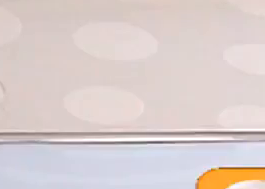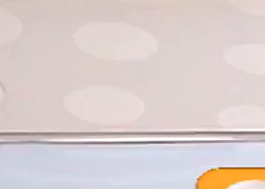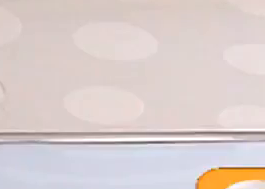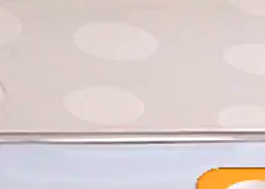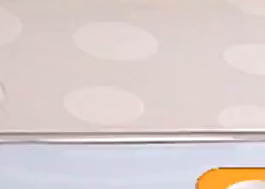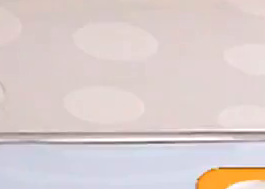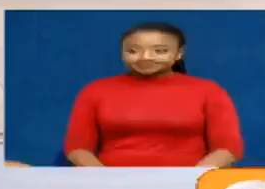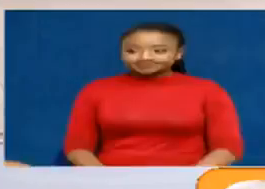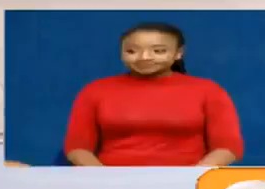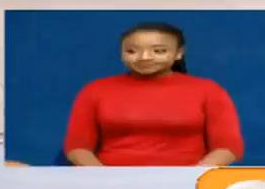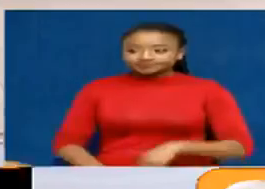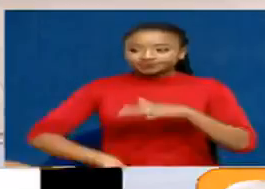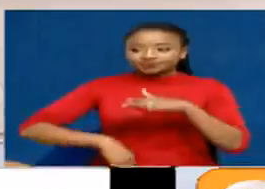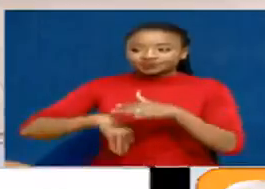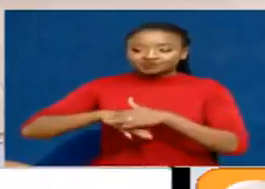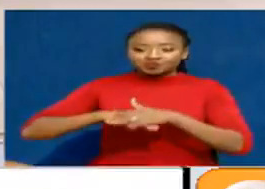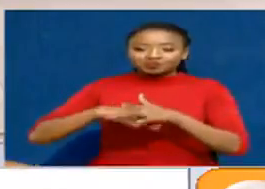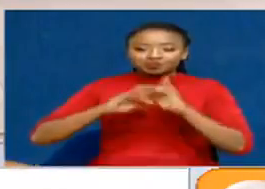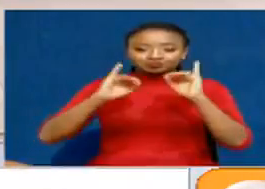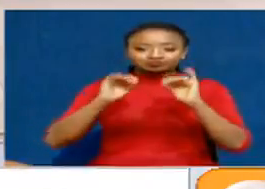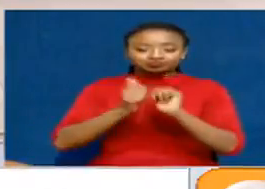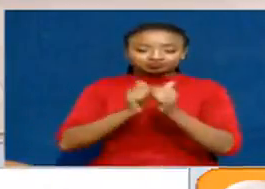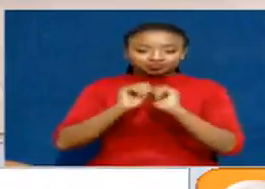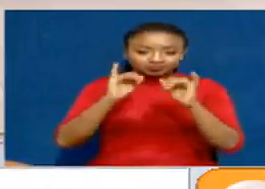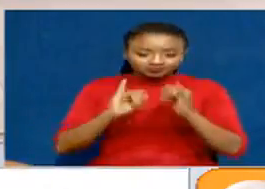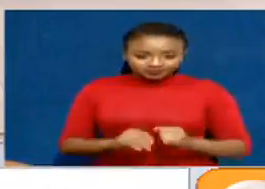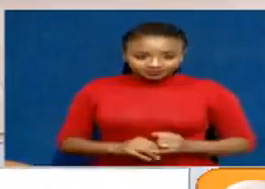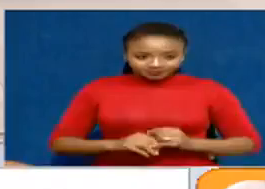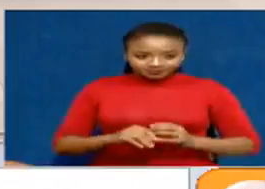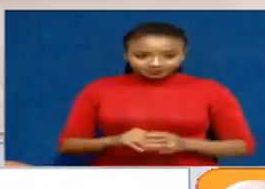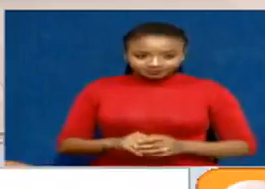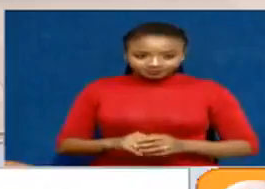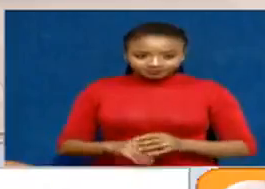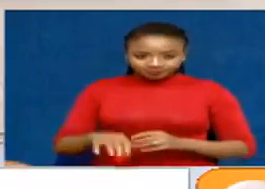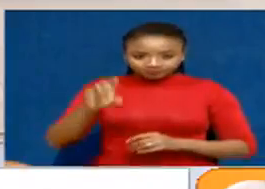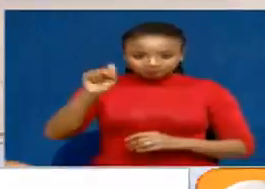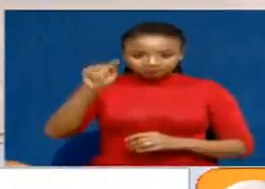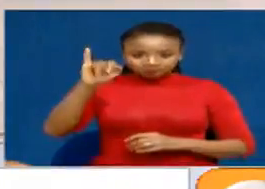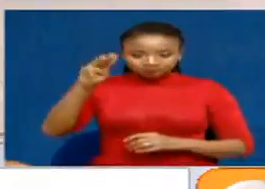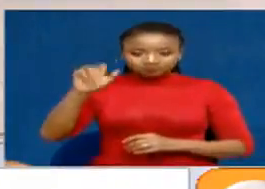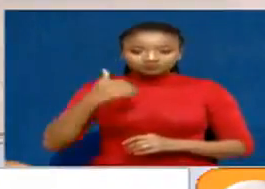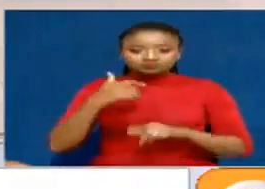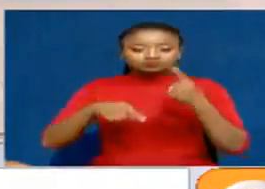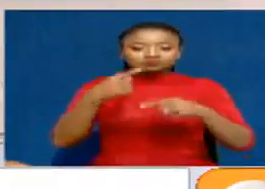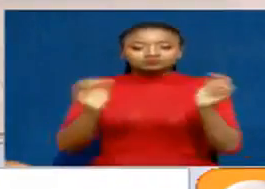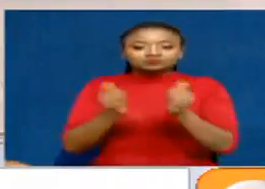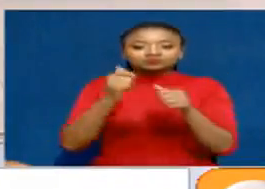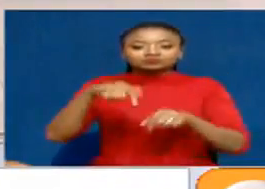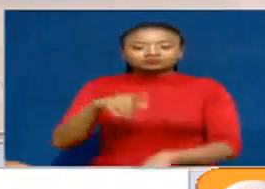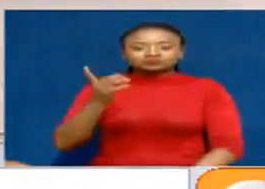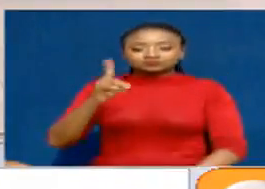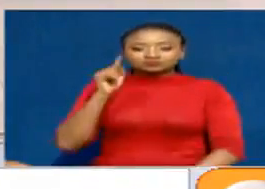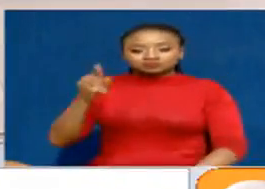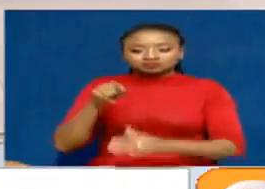Tuanze na kandanda ambapo Coast Stima iliduaza Kenya Police bao 2-1 katika mechi ya ligi ya daraja la pili iliyoandaliwa katika uwanja wa Ruaraka hapa